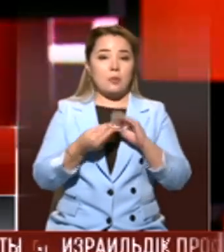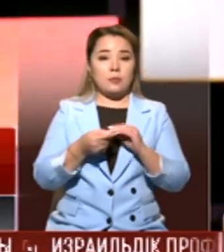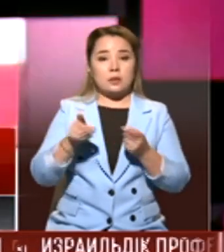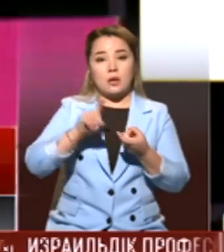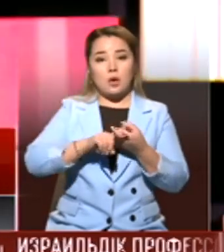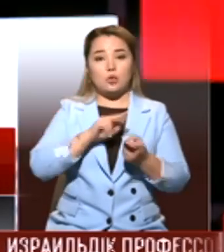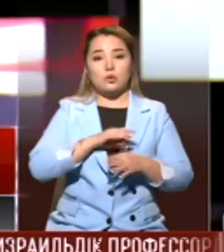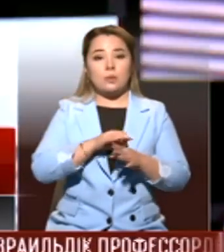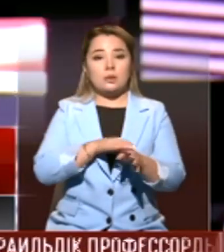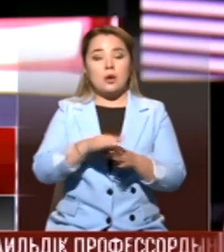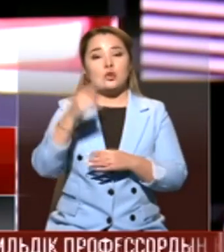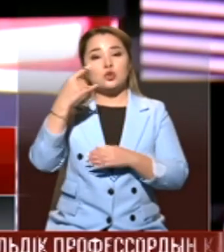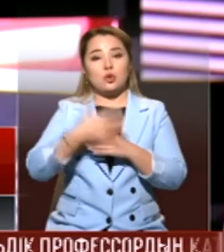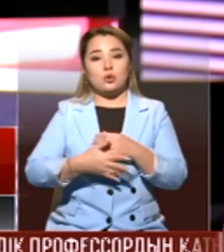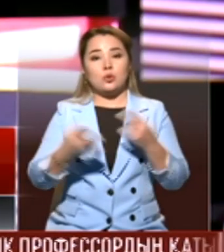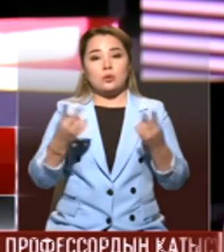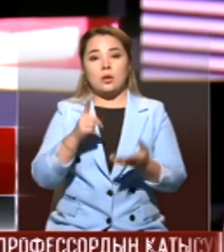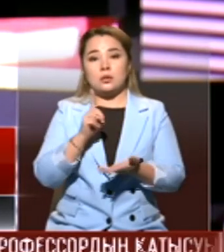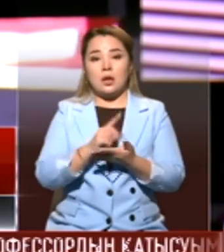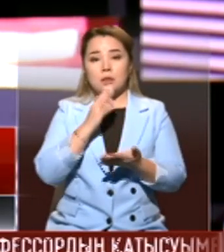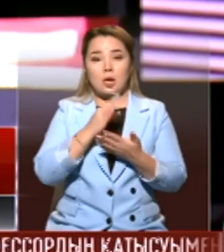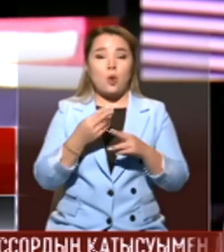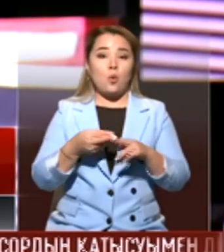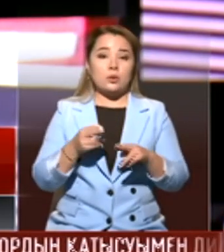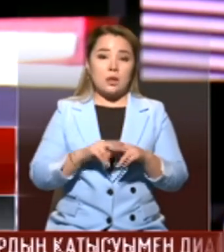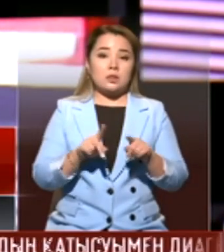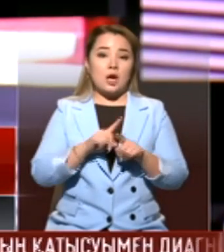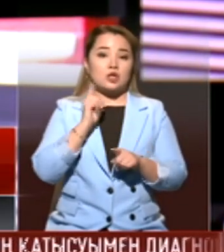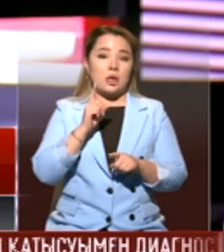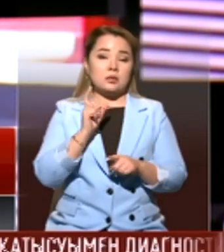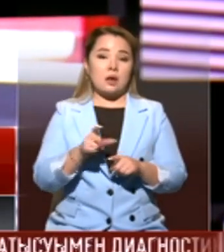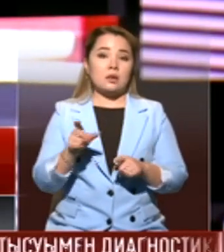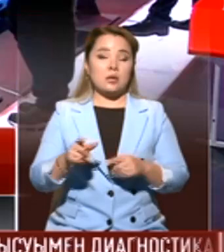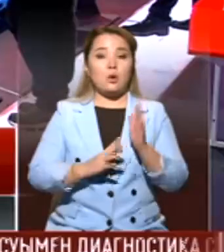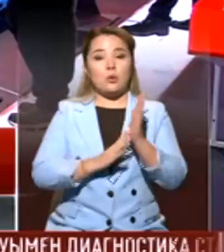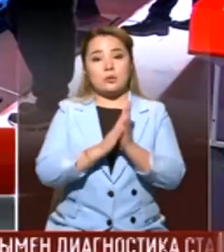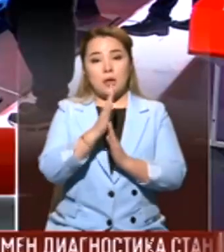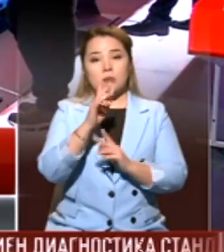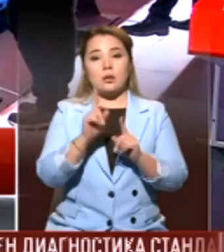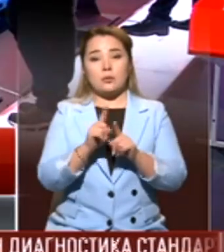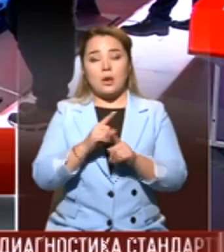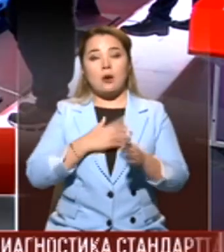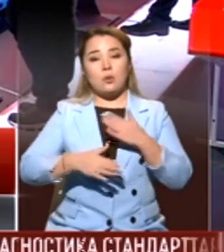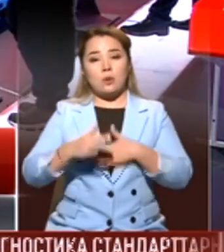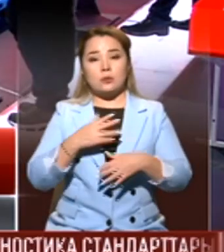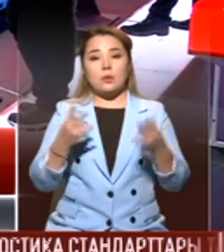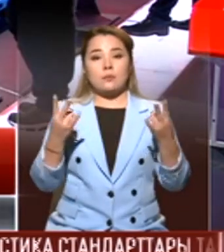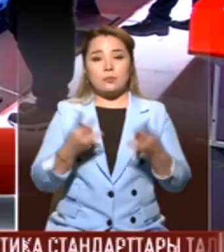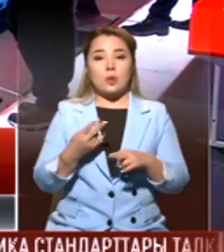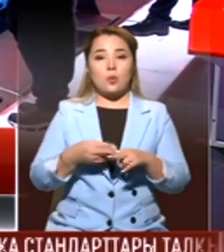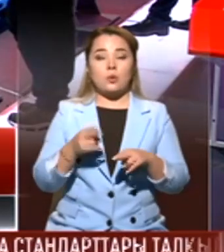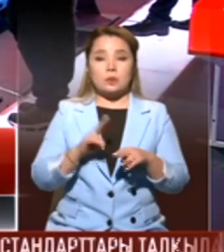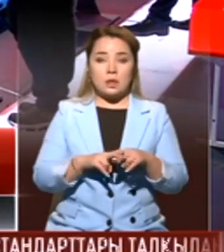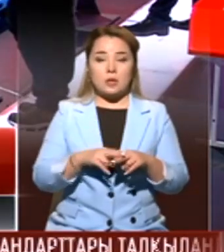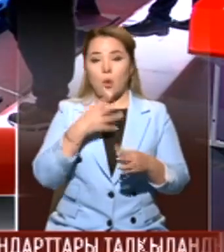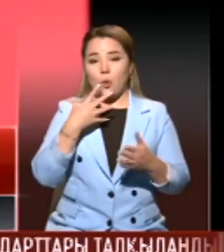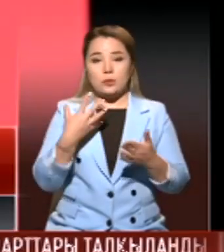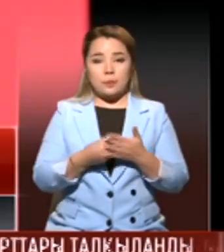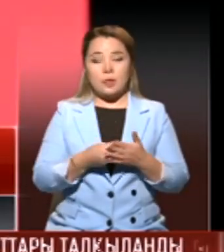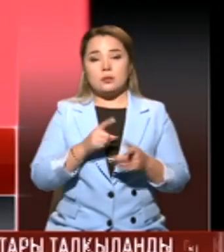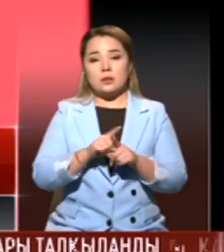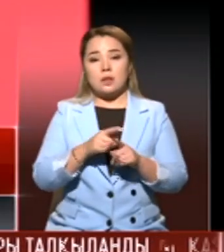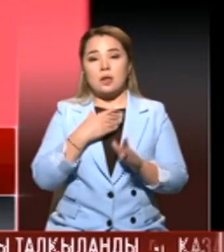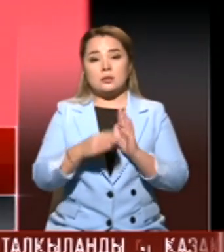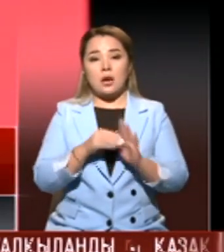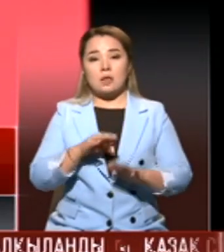келеді. Біз түсінуіміз қажет, Ерғанат мырза. Осындай жастар артымызда өсіп келе жатқан кезде қуану керек. Өйткені өзіміздің